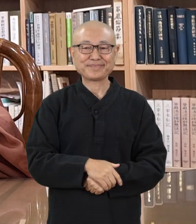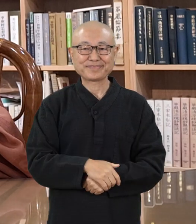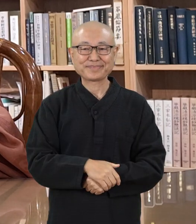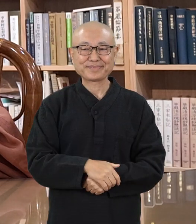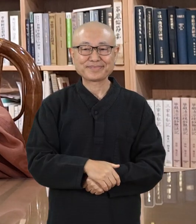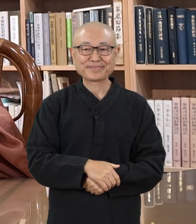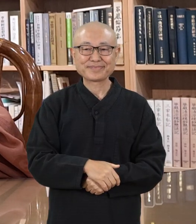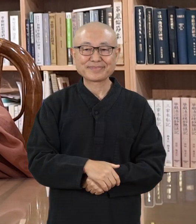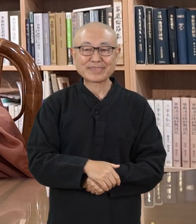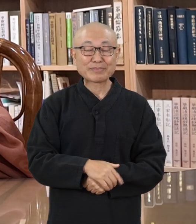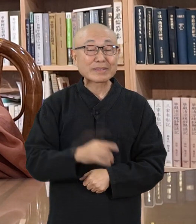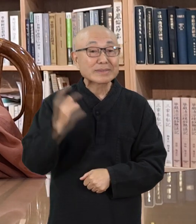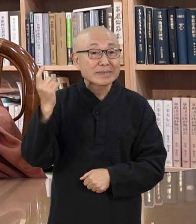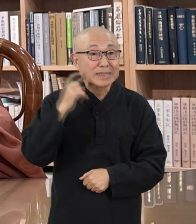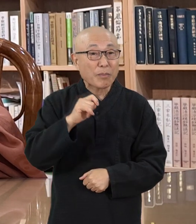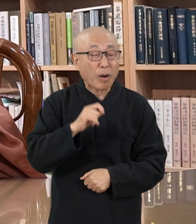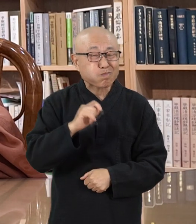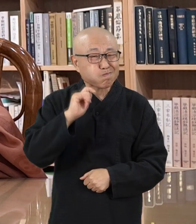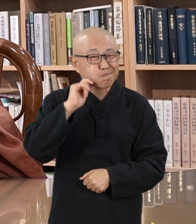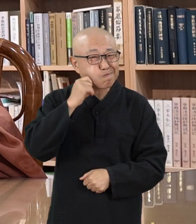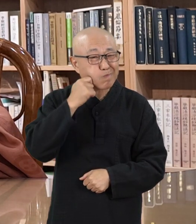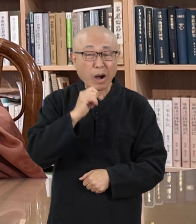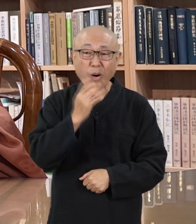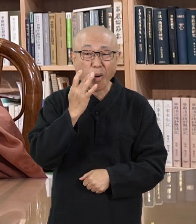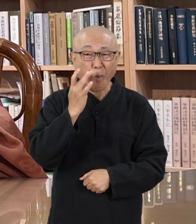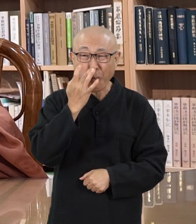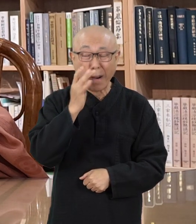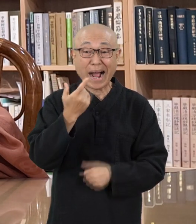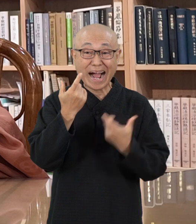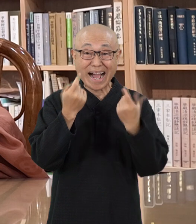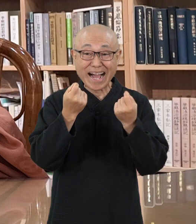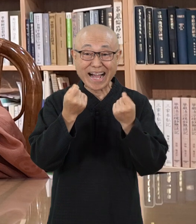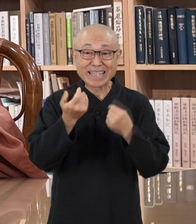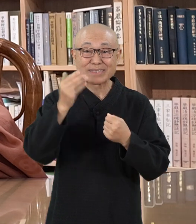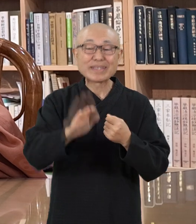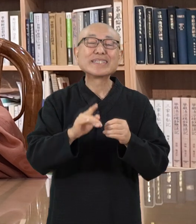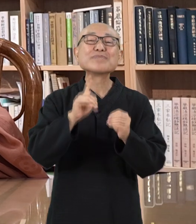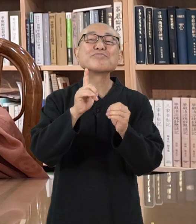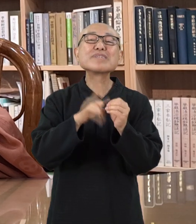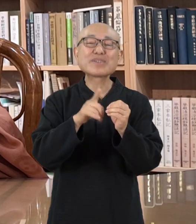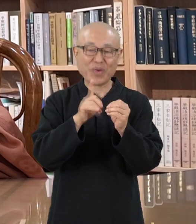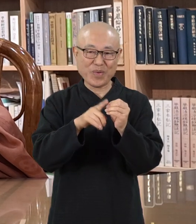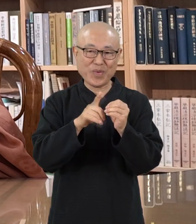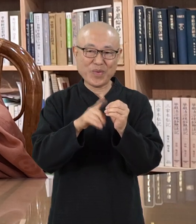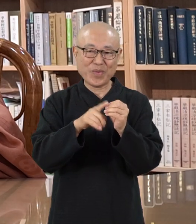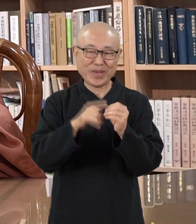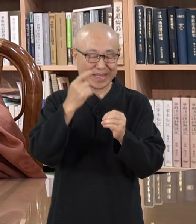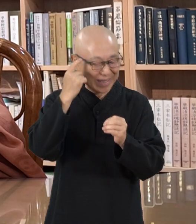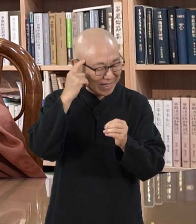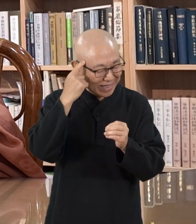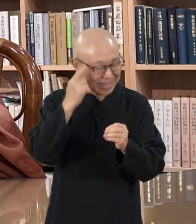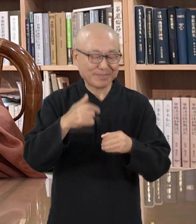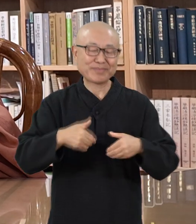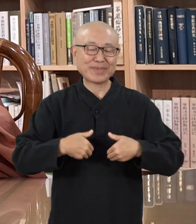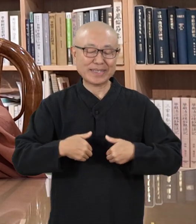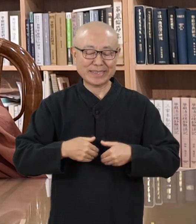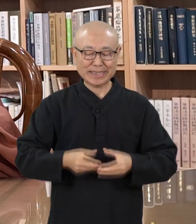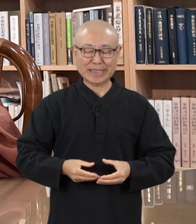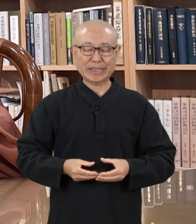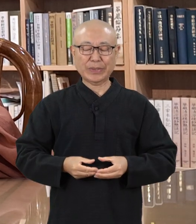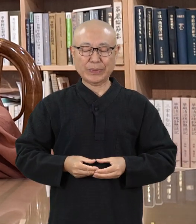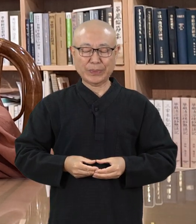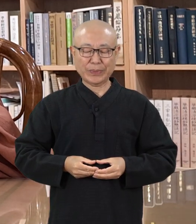언뜻 듣기에는 굉장히 어렵게 들립니다. 그렇기 때문에 불교는 사유해야 되고 깊이